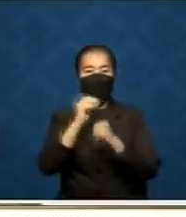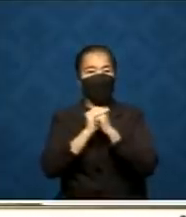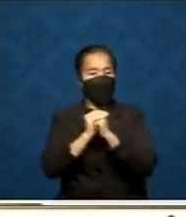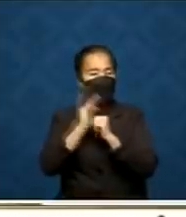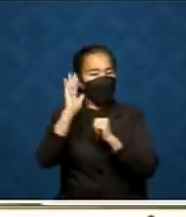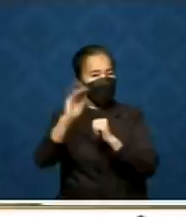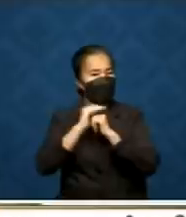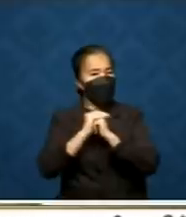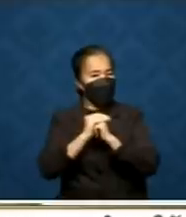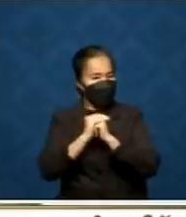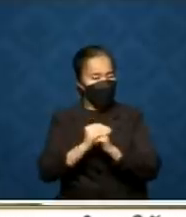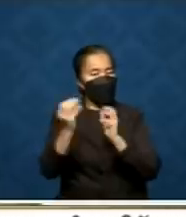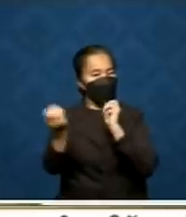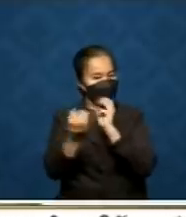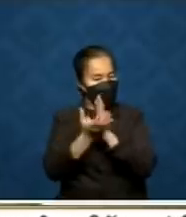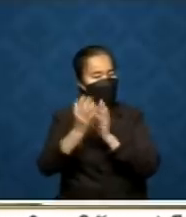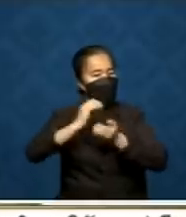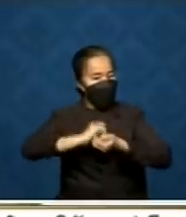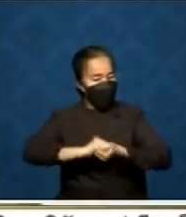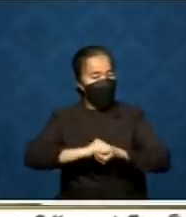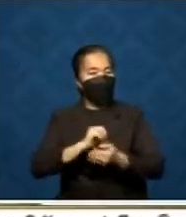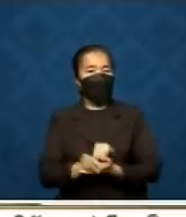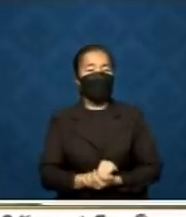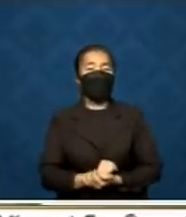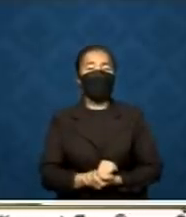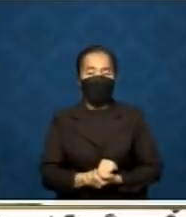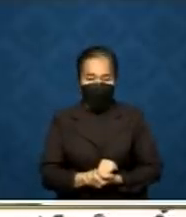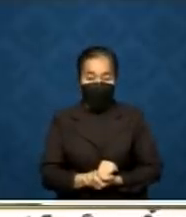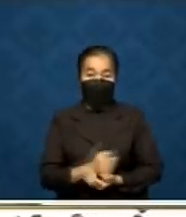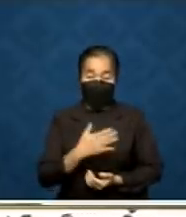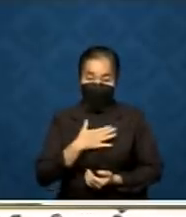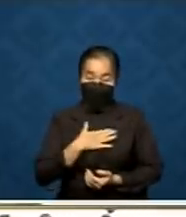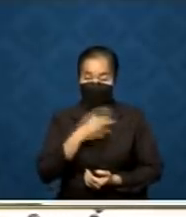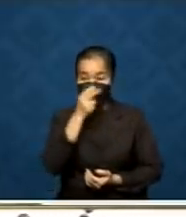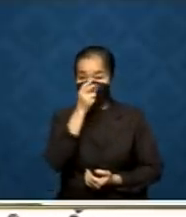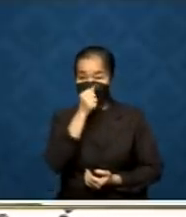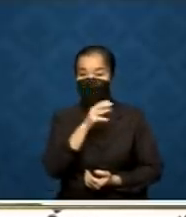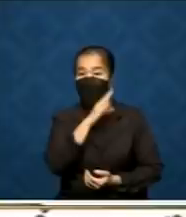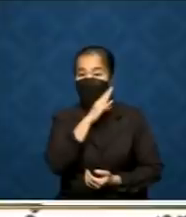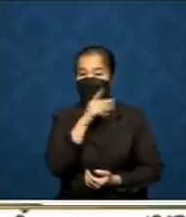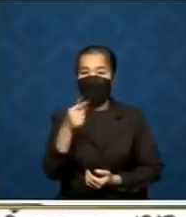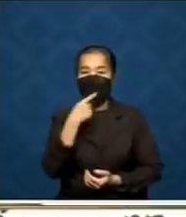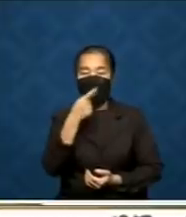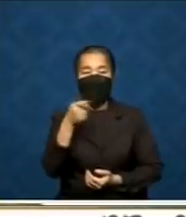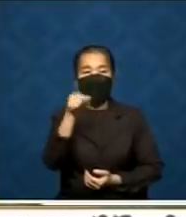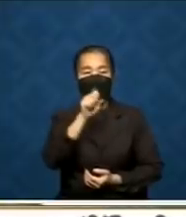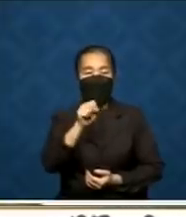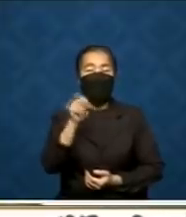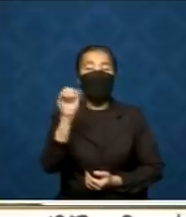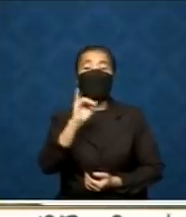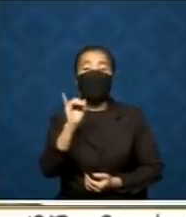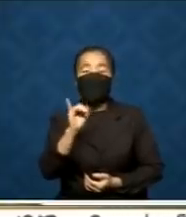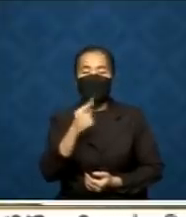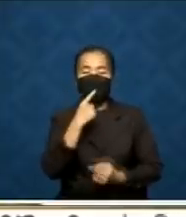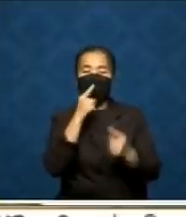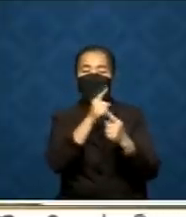มากระทบมีประเทศนะจะเอาไงเอางี้ไหมครับถ้าบอกว่าพูดถึงที่นั่นแหละก็ไม่ดีมันจะ